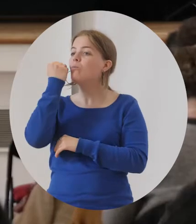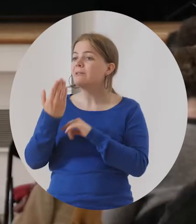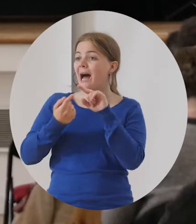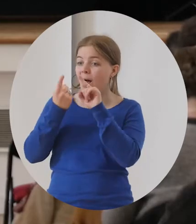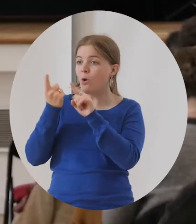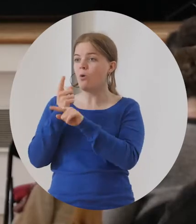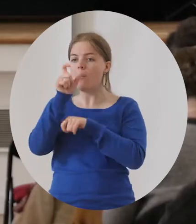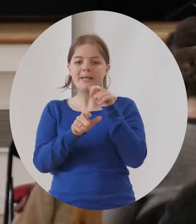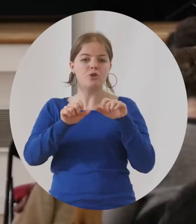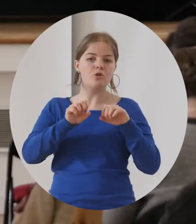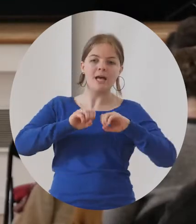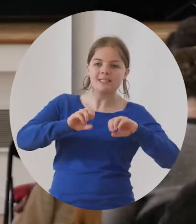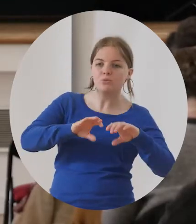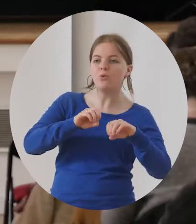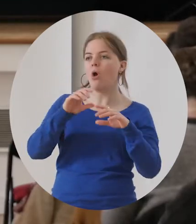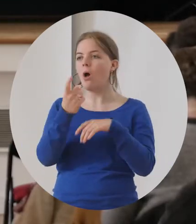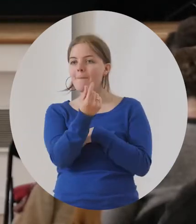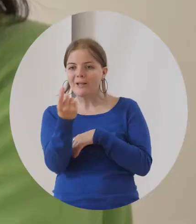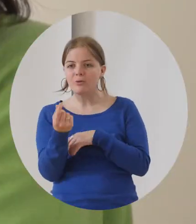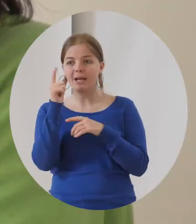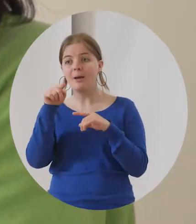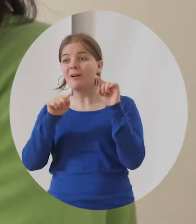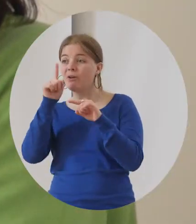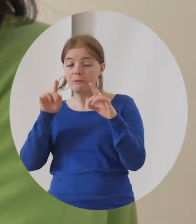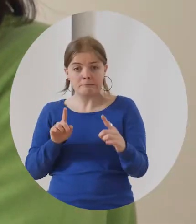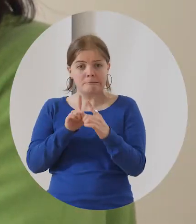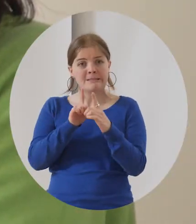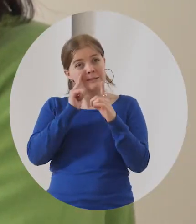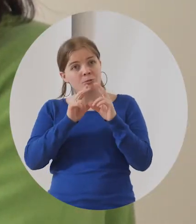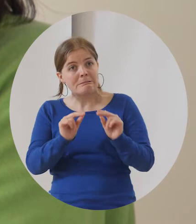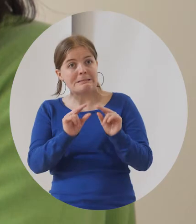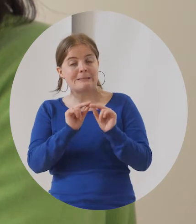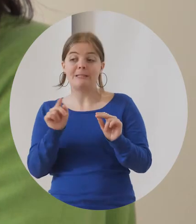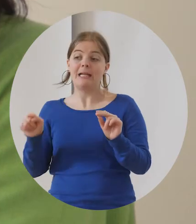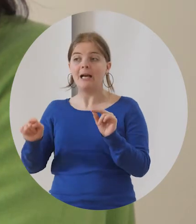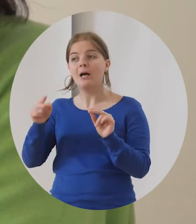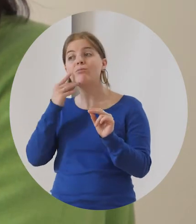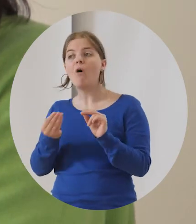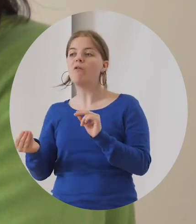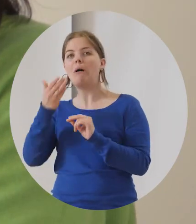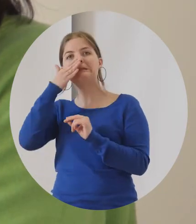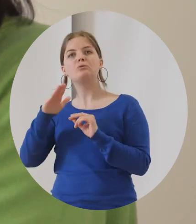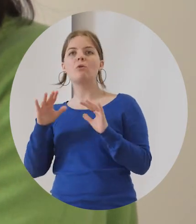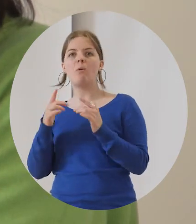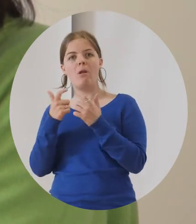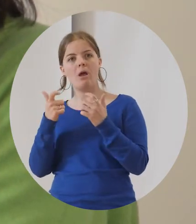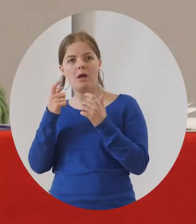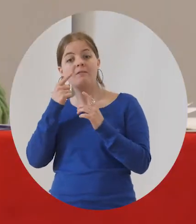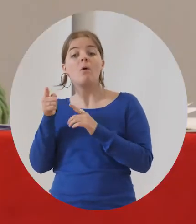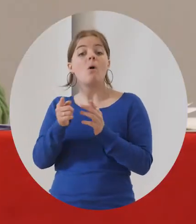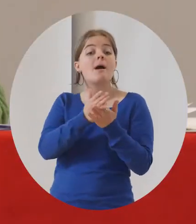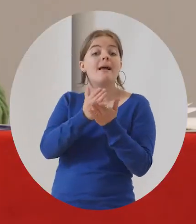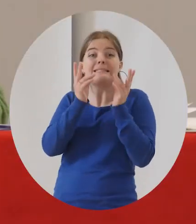les instituteurs, les partenaires, pour leur expliquer des fois qu'il y a des explications à donner à la classe en expliquant